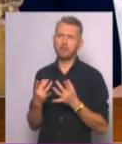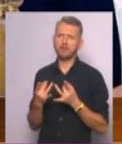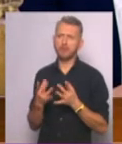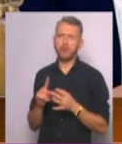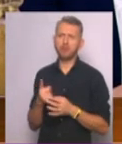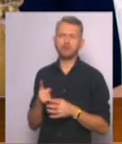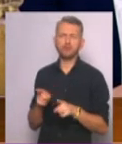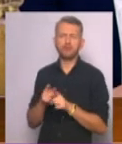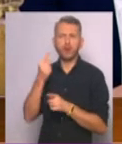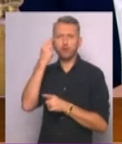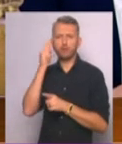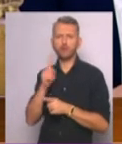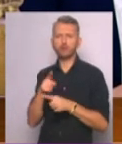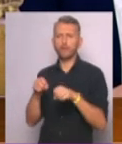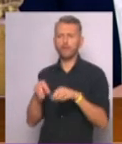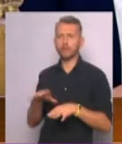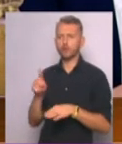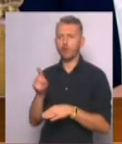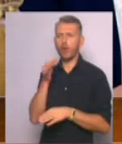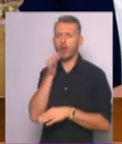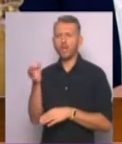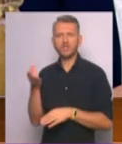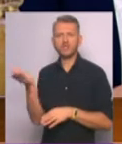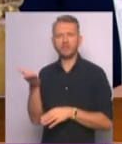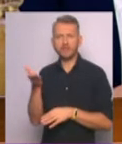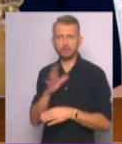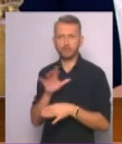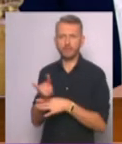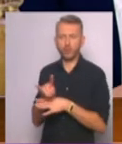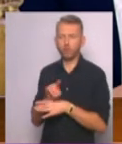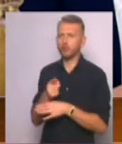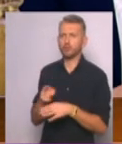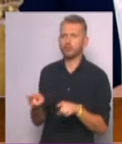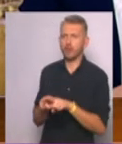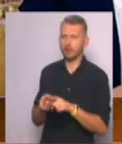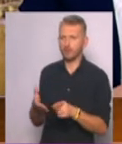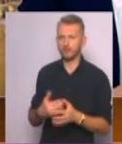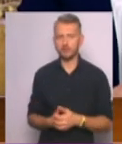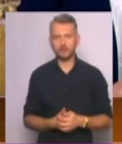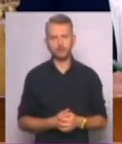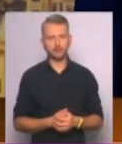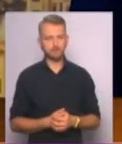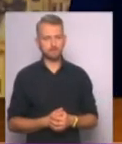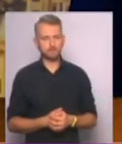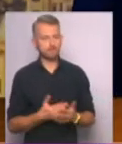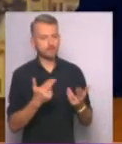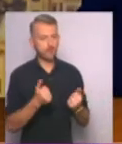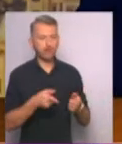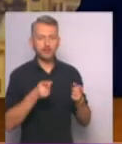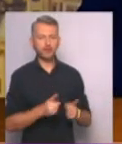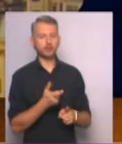така інформація, і чому ви вирішили, що звіт нібито фейковий? Чому саме так? Прошу. Так, це дійсно